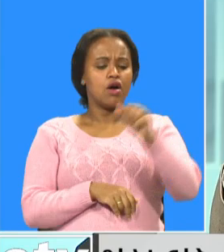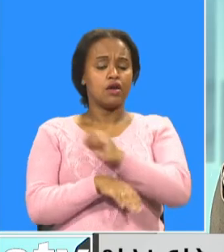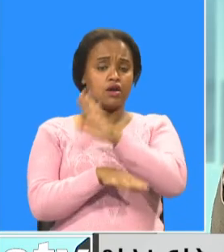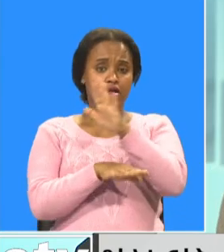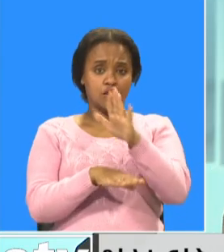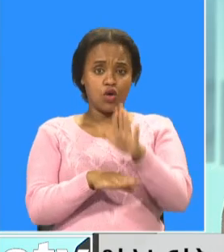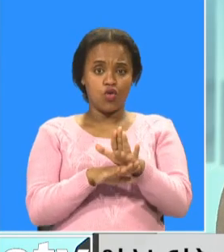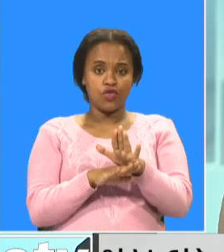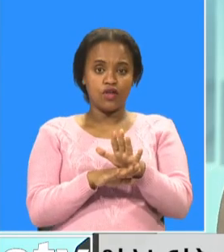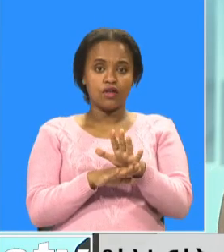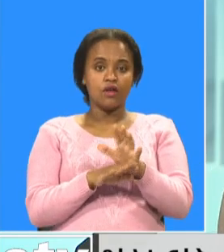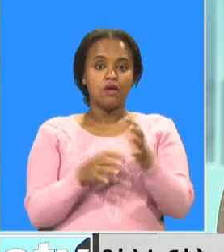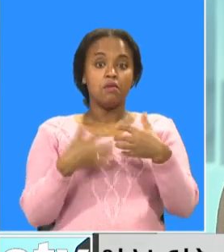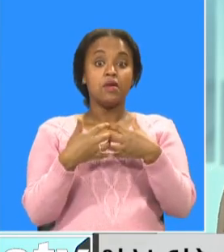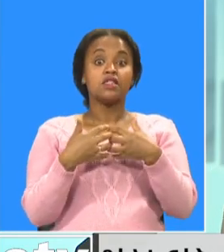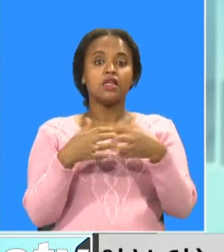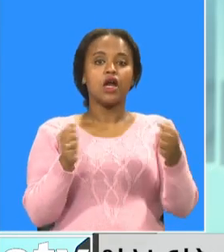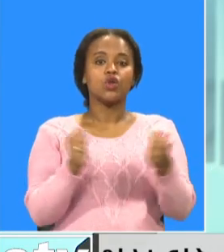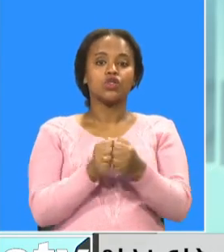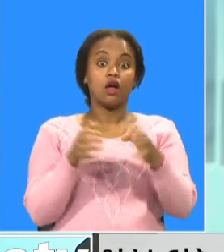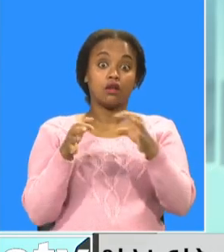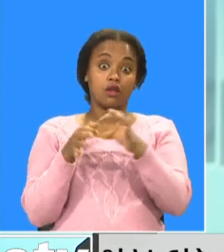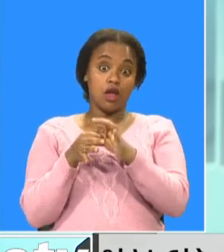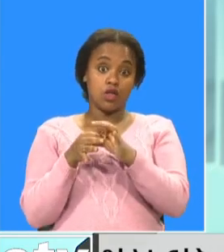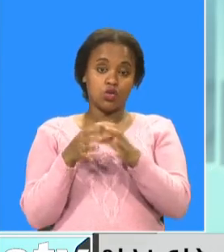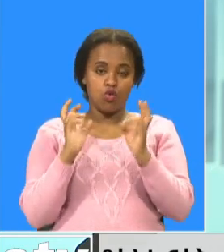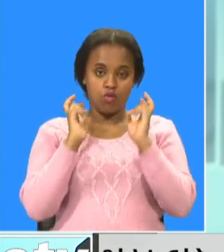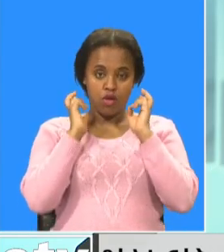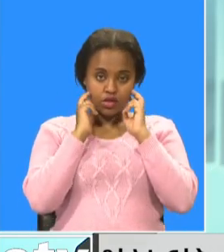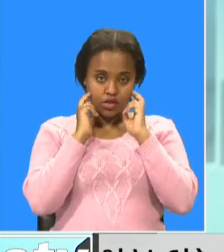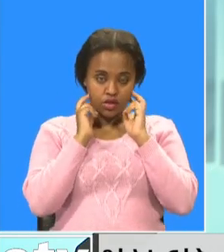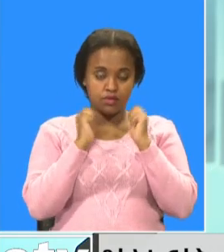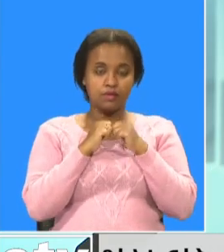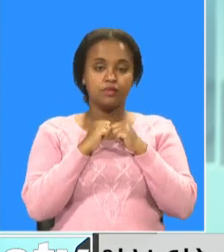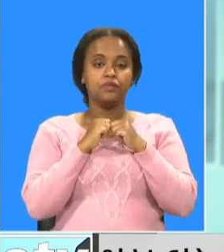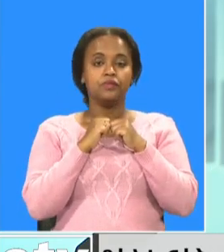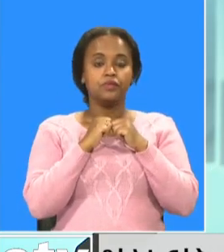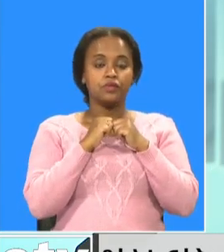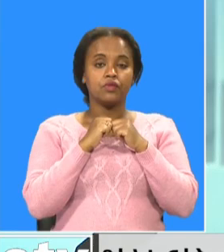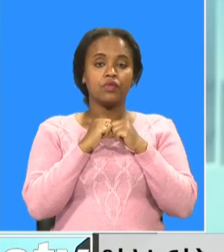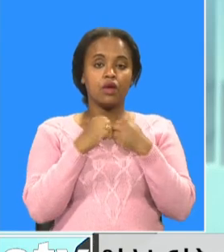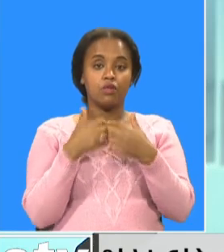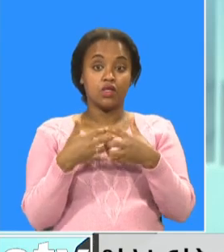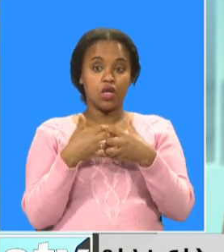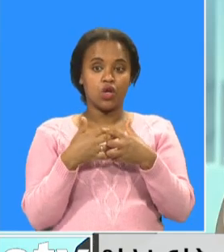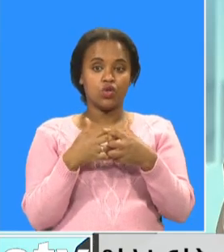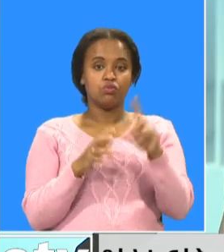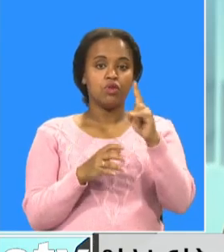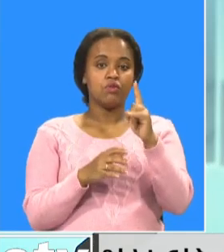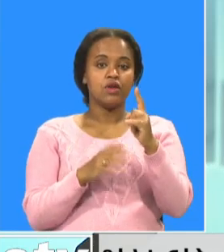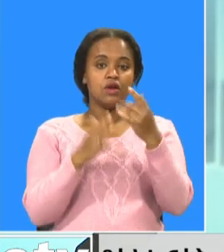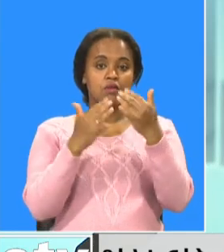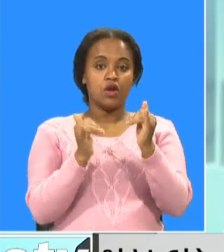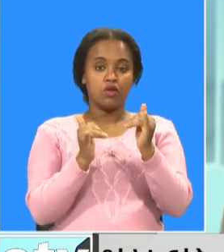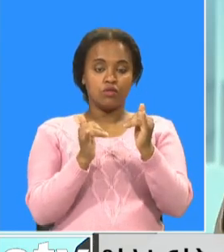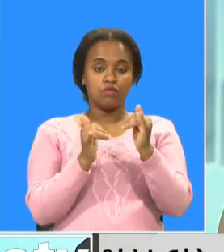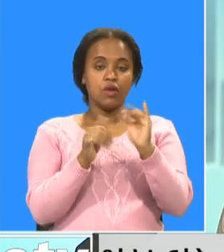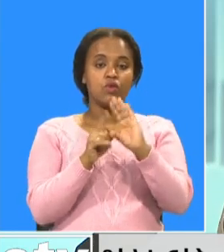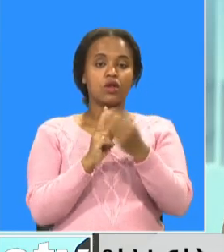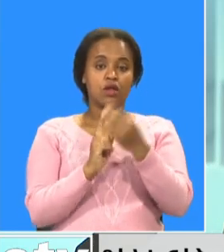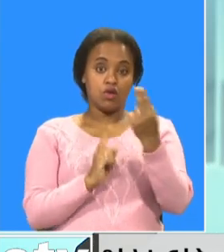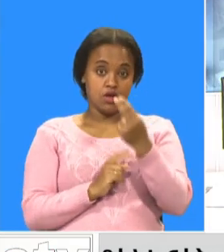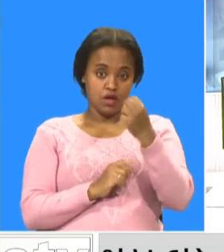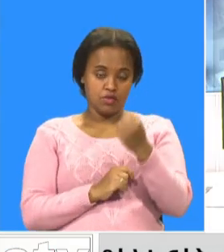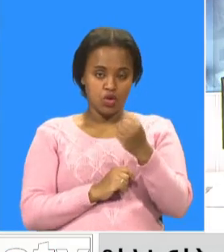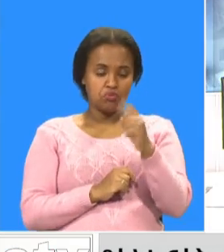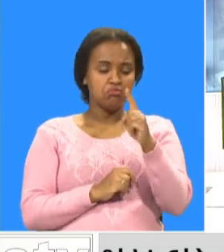ከኮቪድ መሳሪያዎች ጋር ተያይዞ የማስክንም ይሁን ሌሎች መሳሪያዎችን በመመልኩ ሊጠቅም የሚገባው ምን ተንቀቀስ ነው